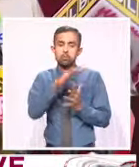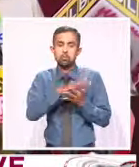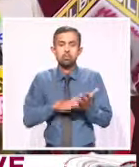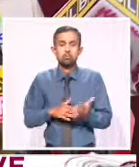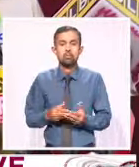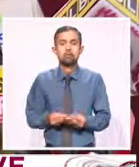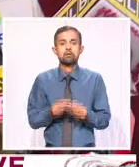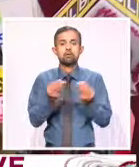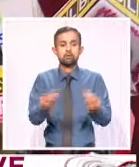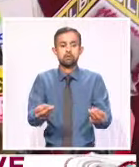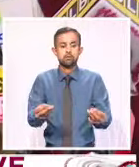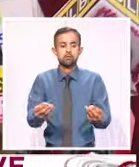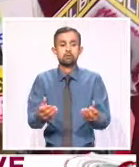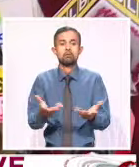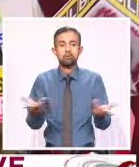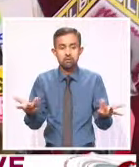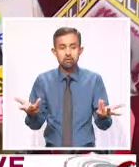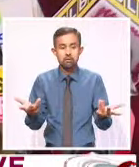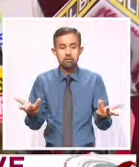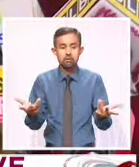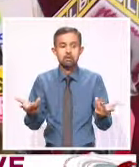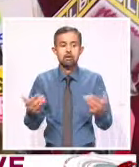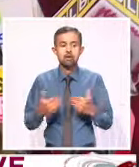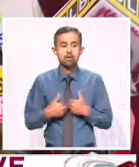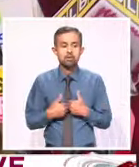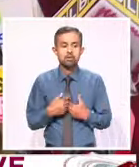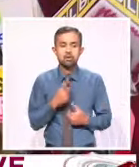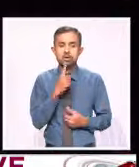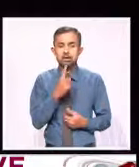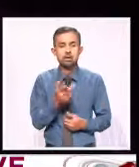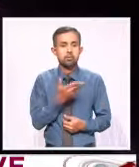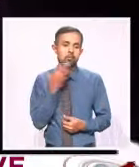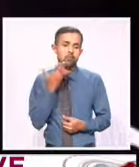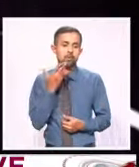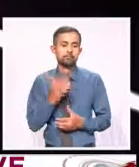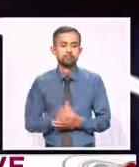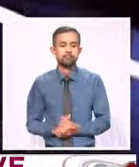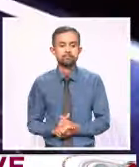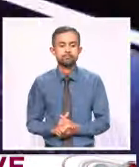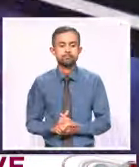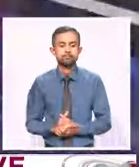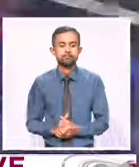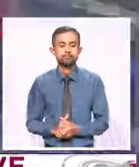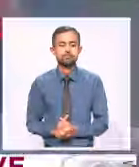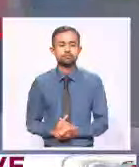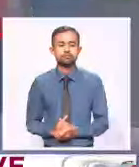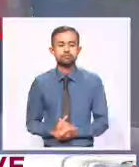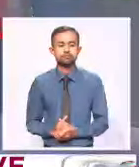ලේඛනයක් ඉදිරිපත් වෙන්නේ නැතේ කියන කාරණය පිළිබඳව අපිට කියන්න පුළුවන්.